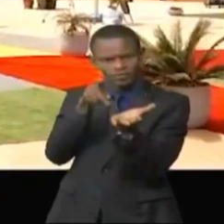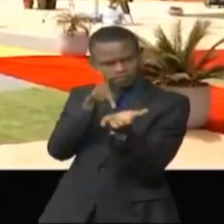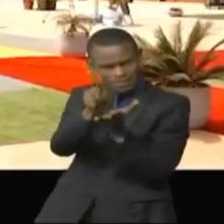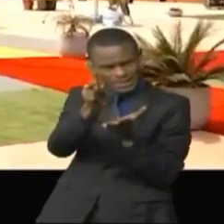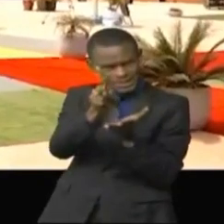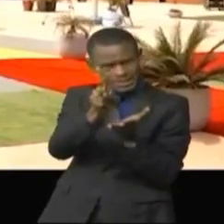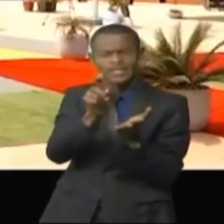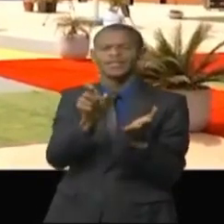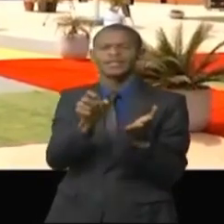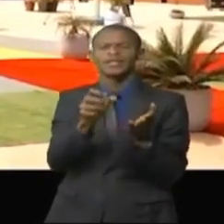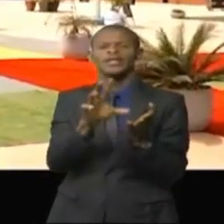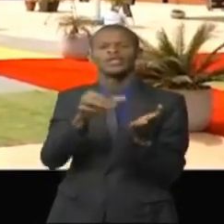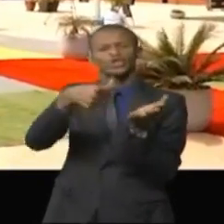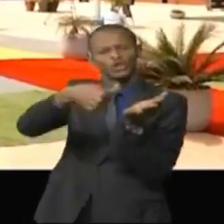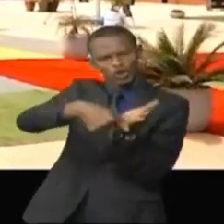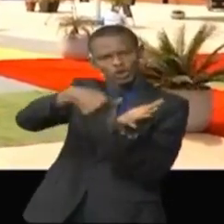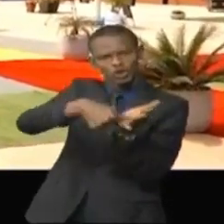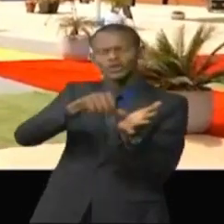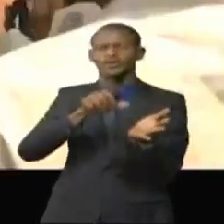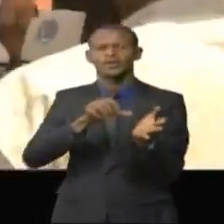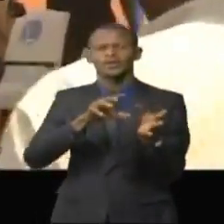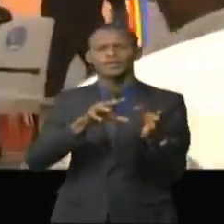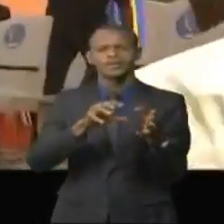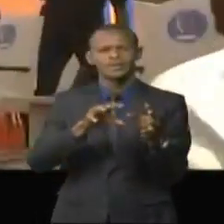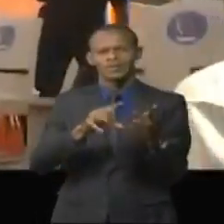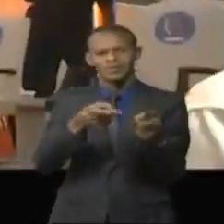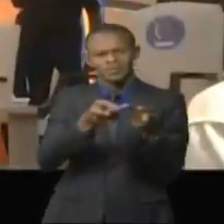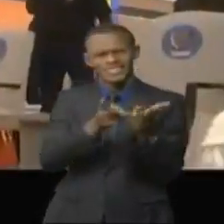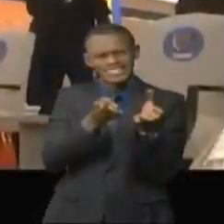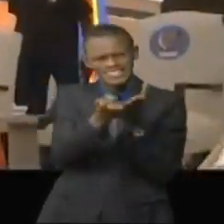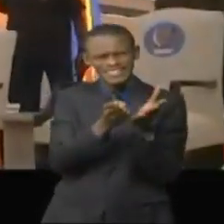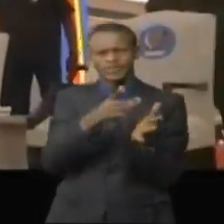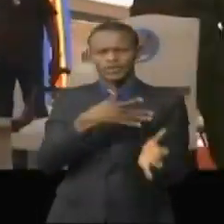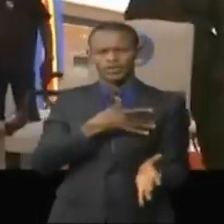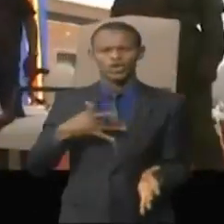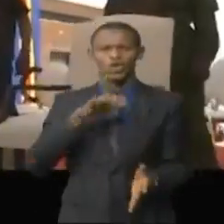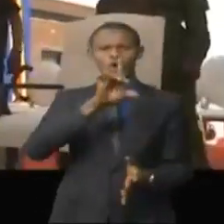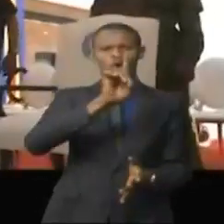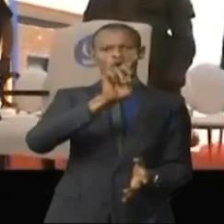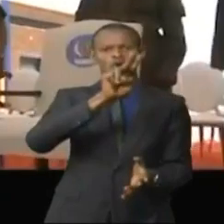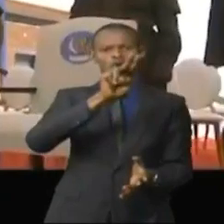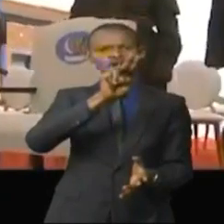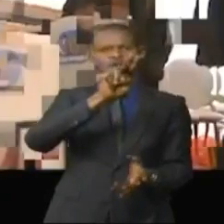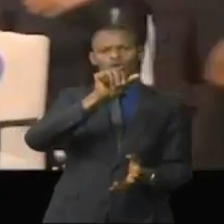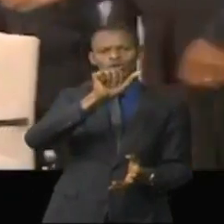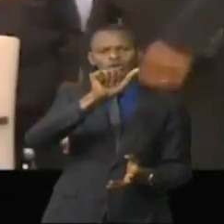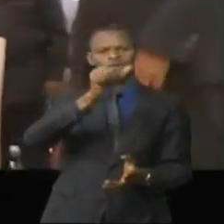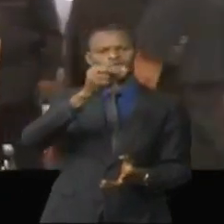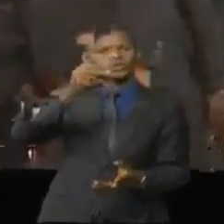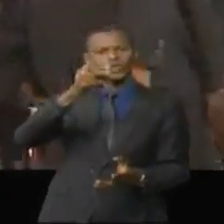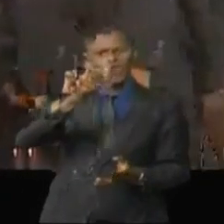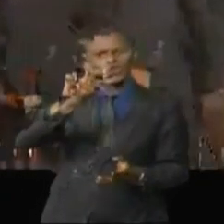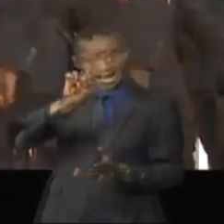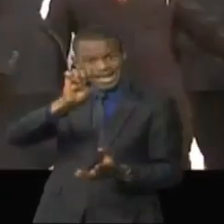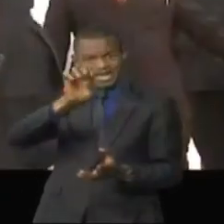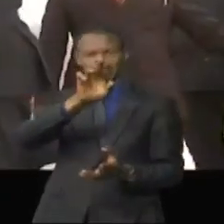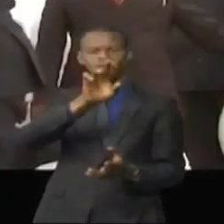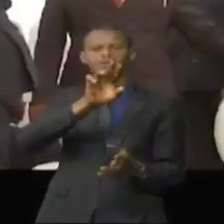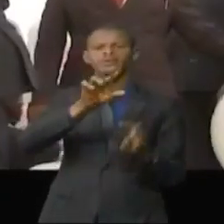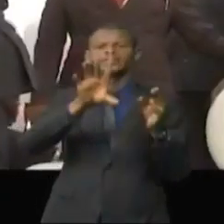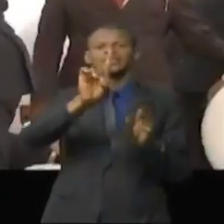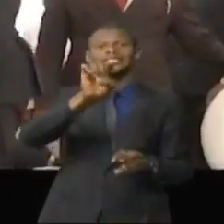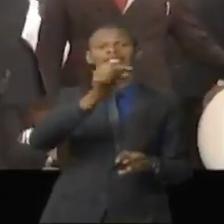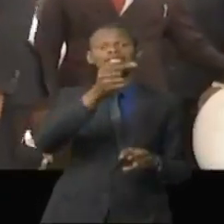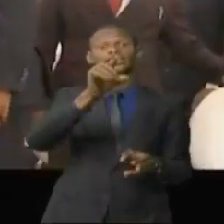assises, DGDA à Kasumbalesa. La modernisation de ce poste frontalier permet la célérité de l'enlèvement des dossiers